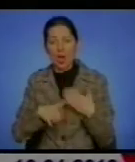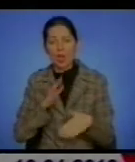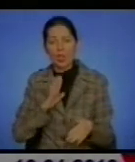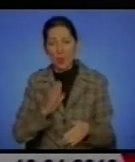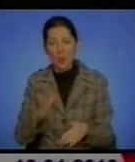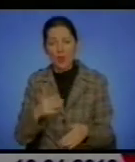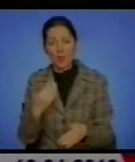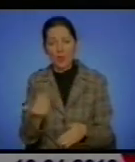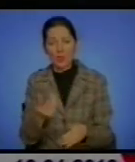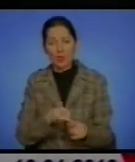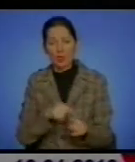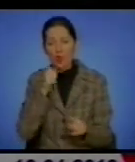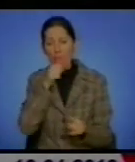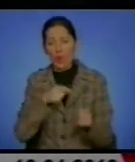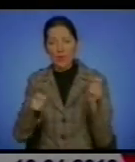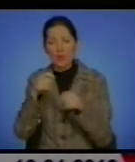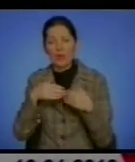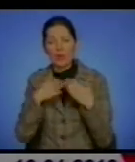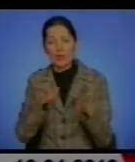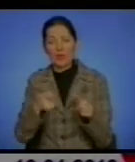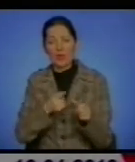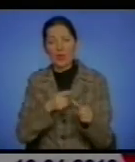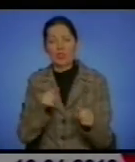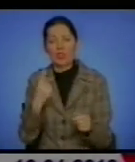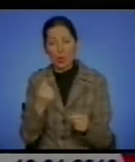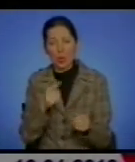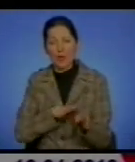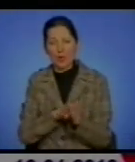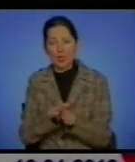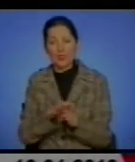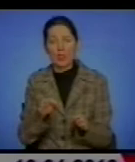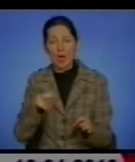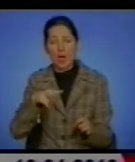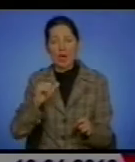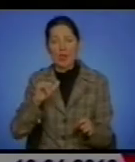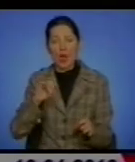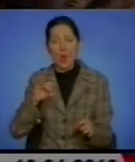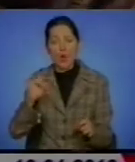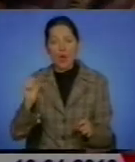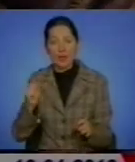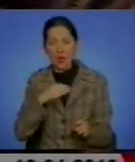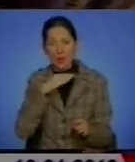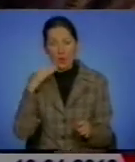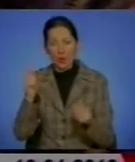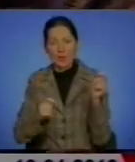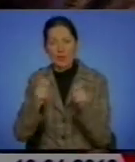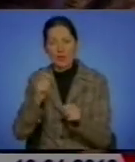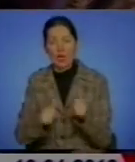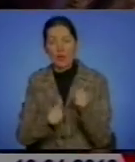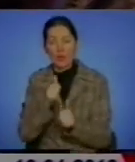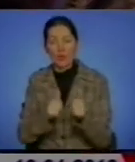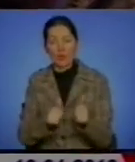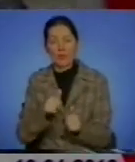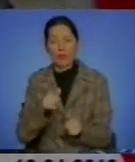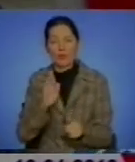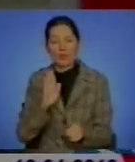Цьогоріч фестиваль відкрив ім'я ще одного виконавця, лауреата багатьох фестивалів і конкурсів, в тому числі і міжнародних, Вадима